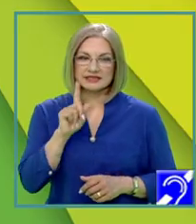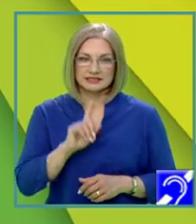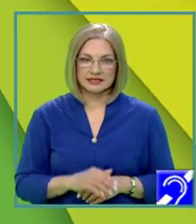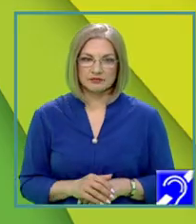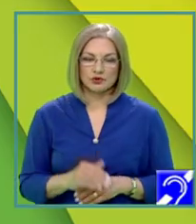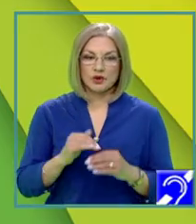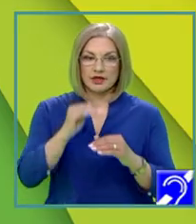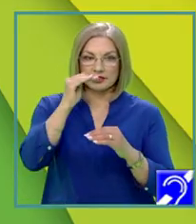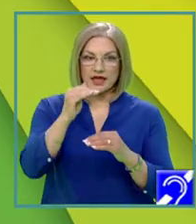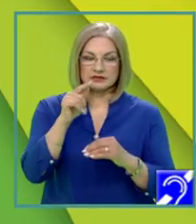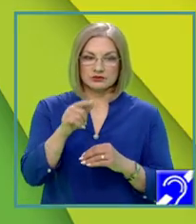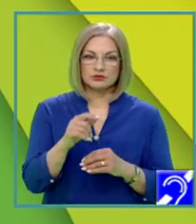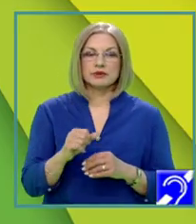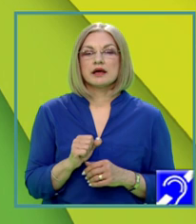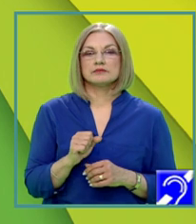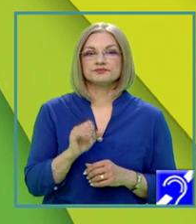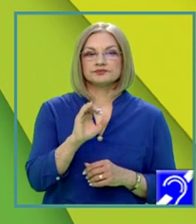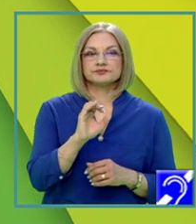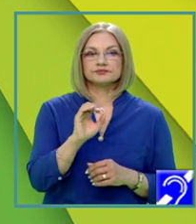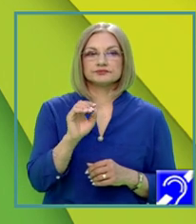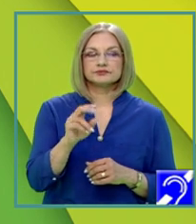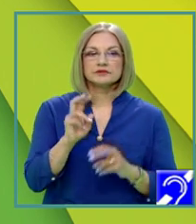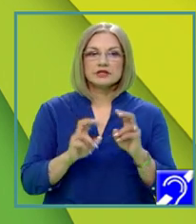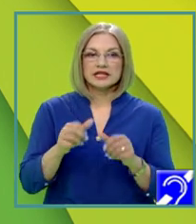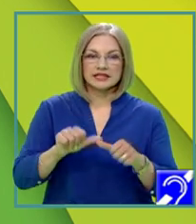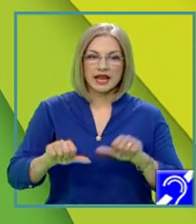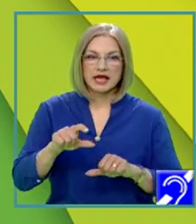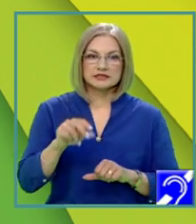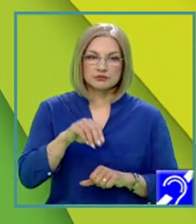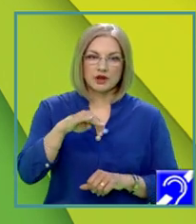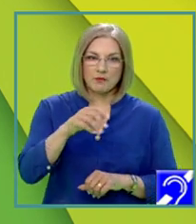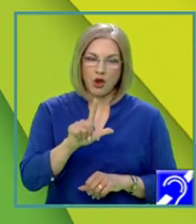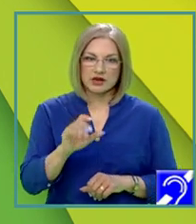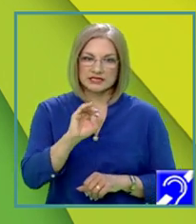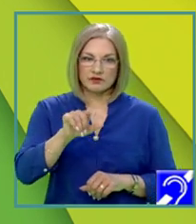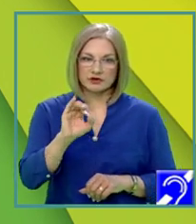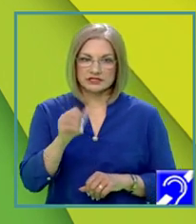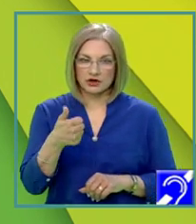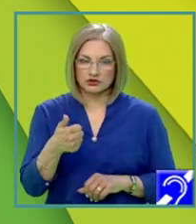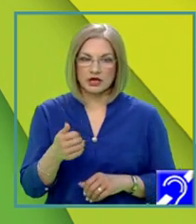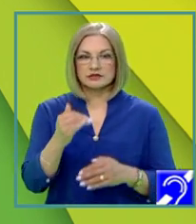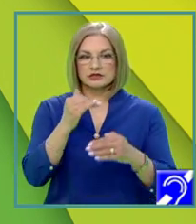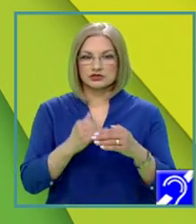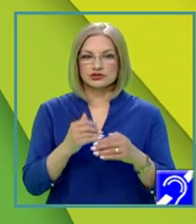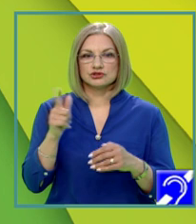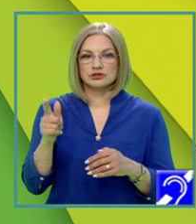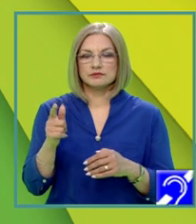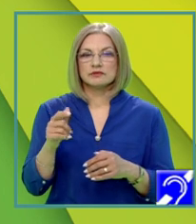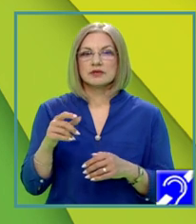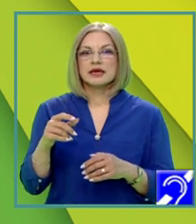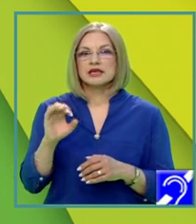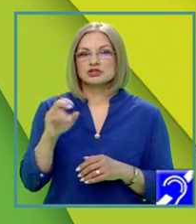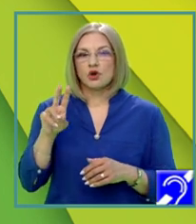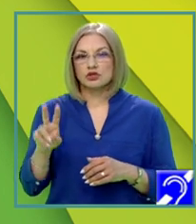a proiectantului respectiv al produsului de reacție în am notat mallul 0,06 respectiv x necunoscut